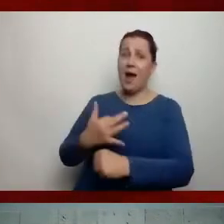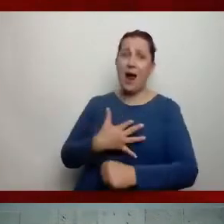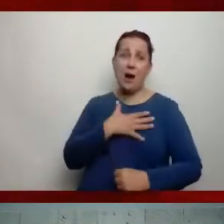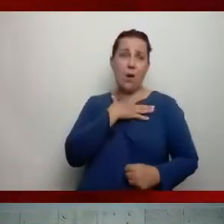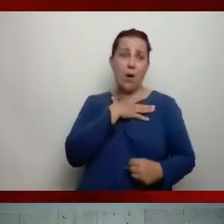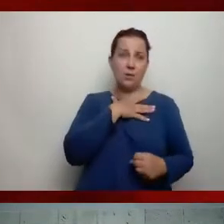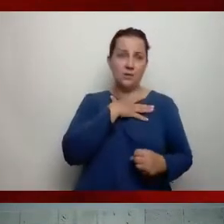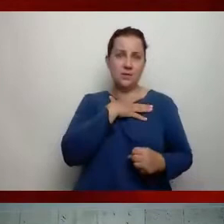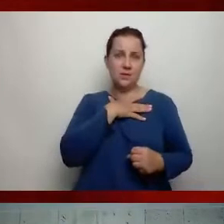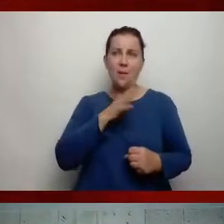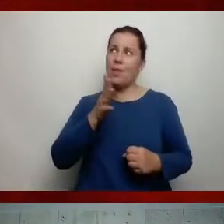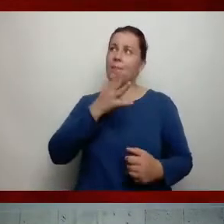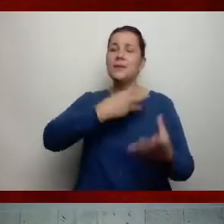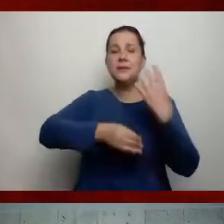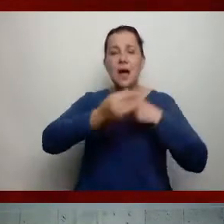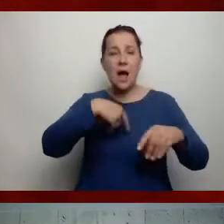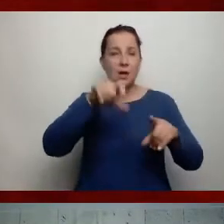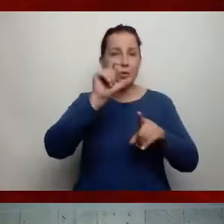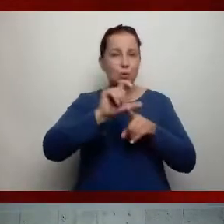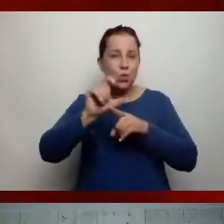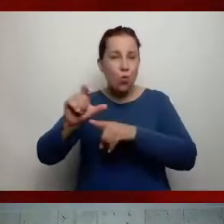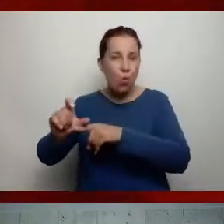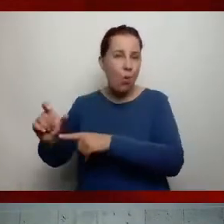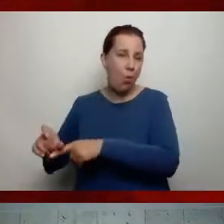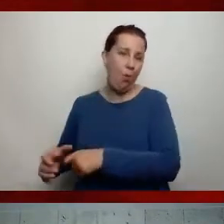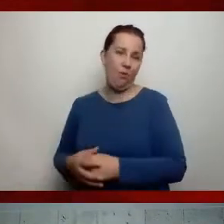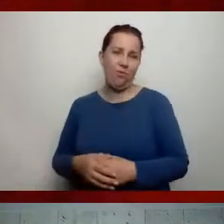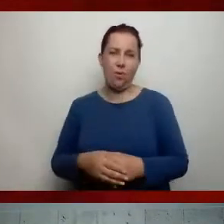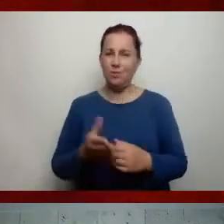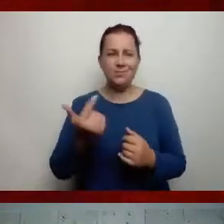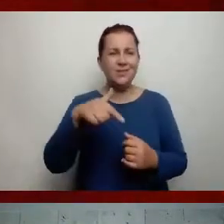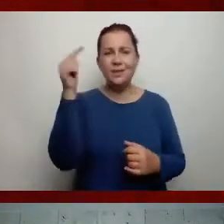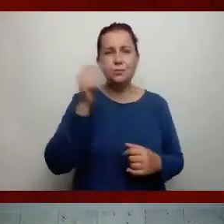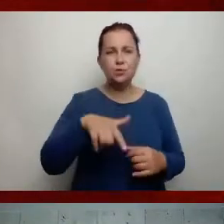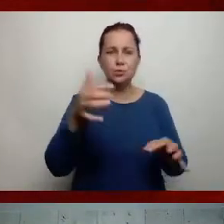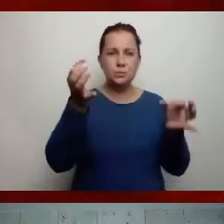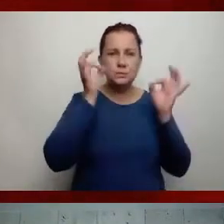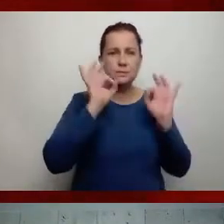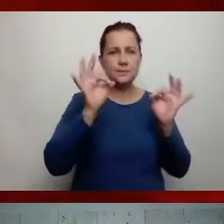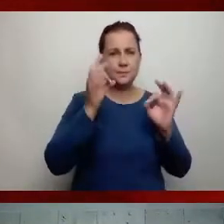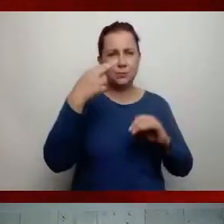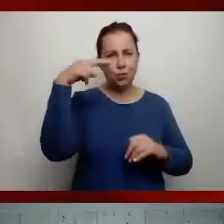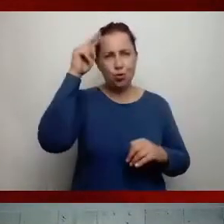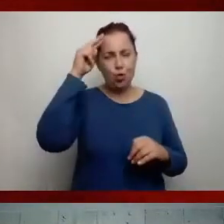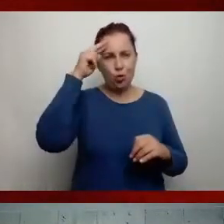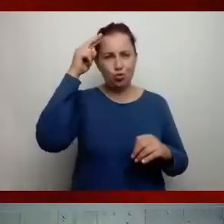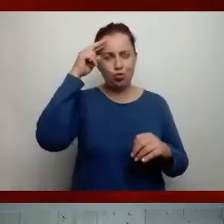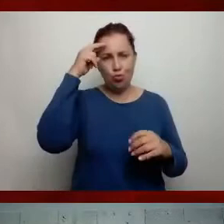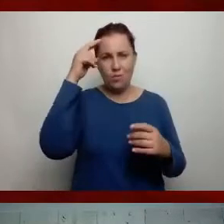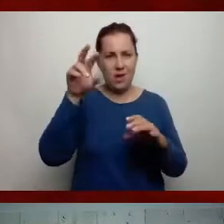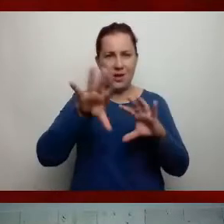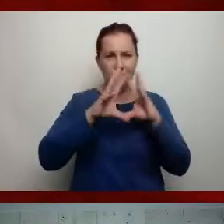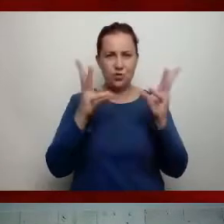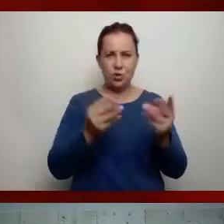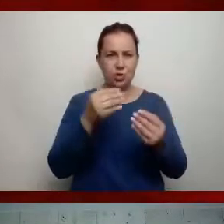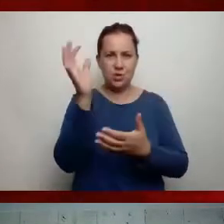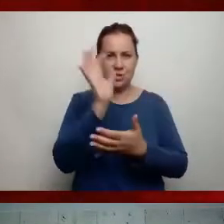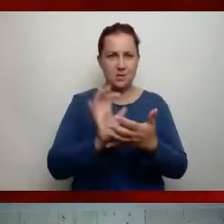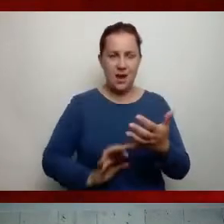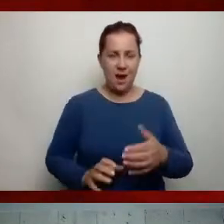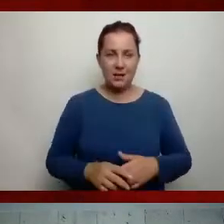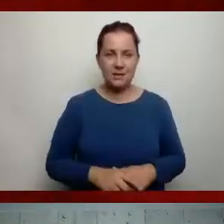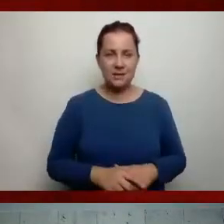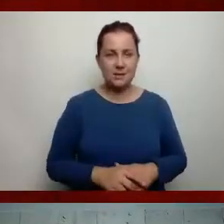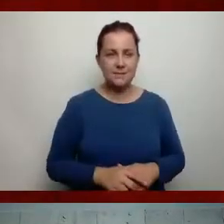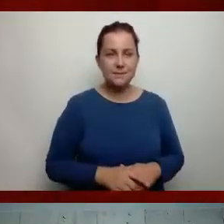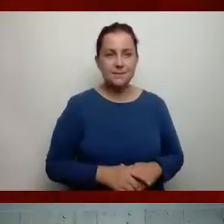zabawą takim słowem, tak, w sensie bez do końca rozumienia wszystkich podtekstów, których jak wiemy w twórczości Kaczmarskiego jest ogrom i dokopać